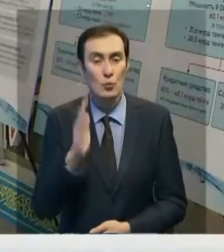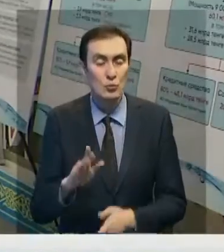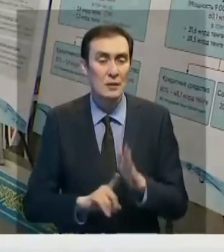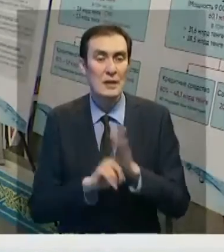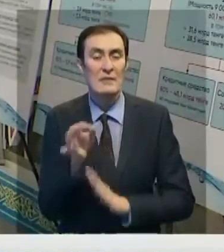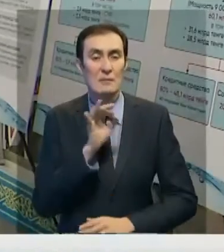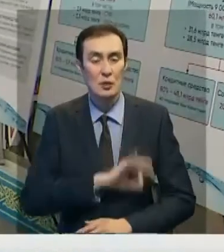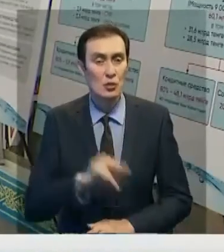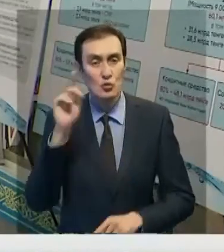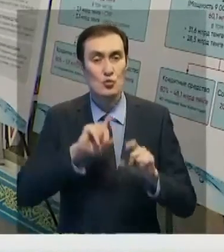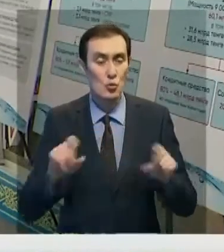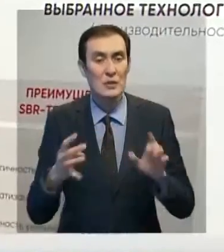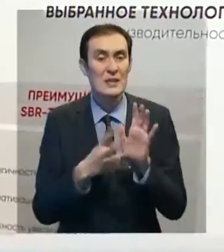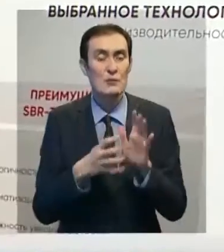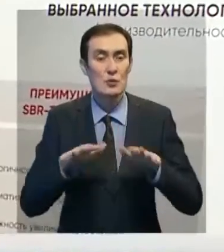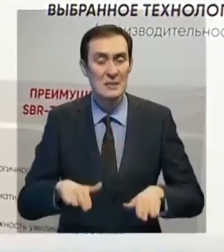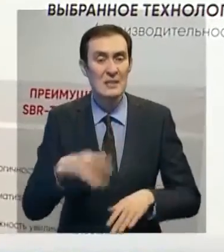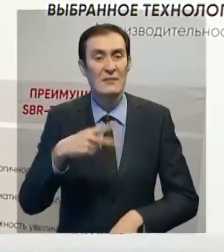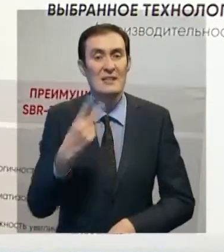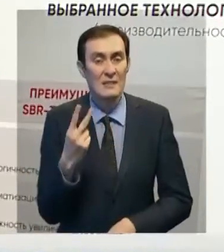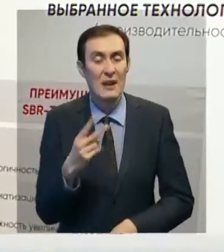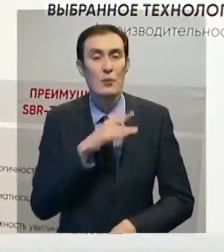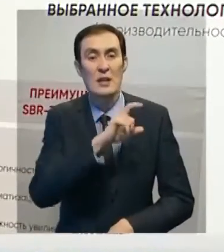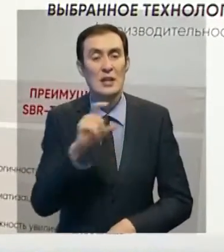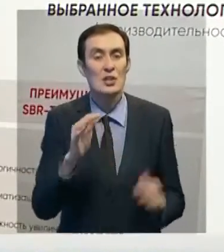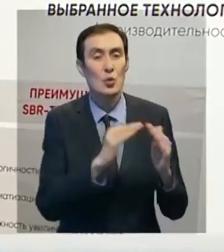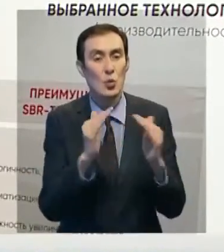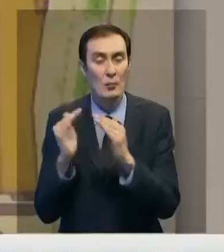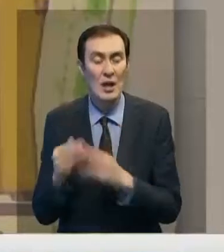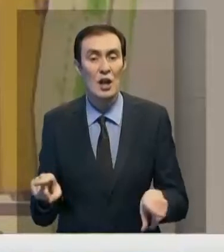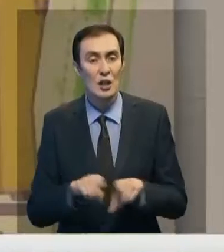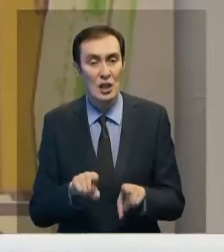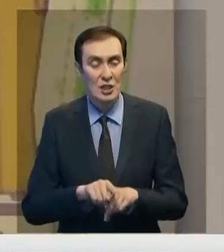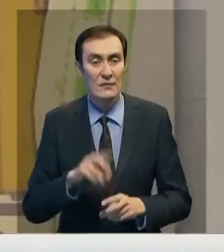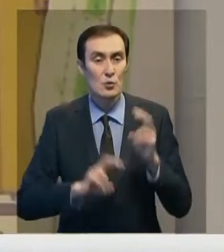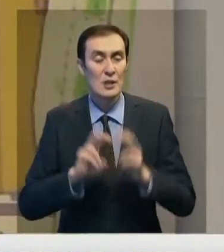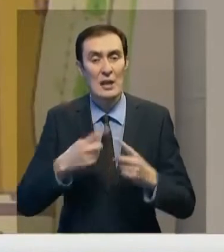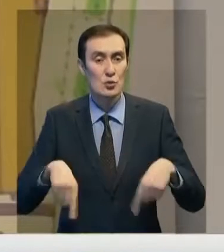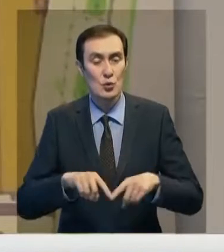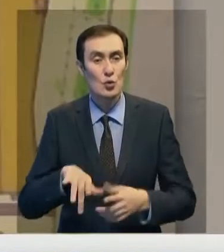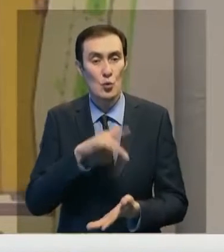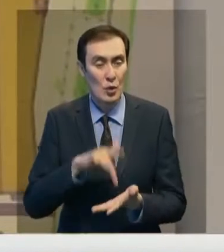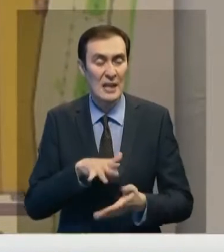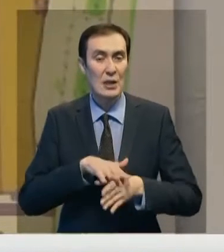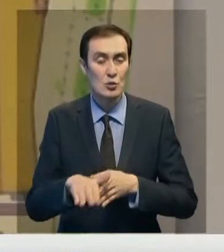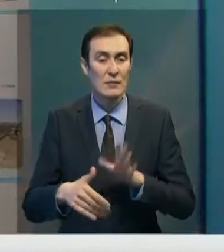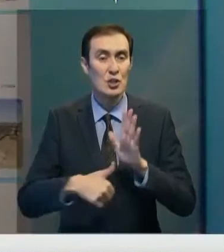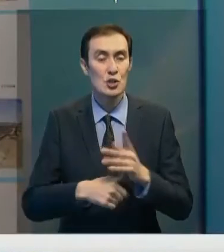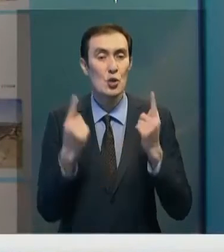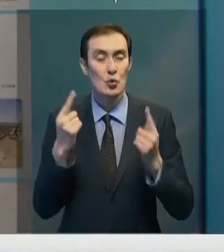введены в эксплуатацию школа на 900 мест и 22 многоэтажных дома. Кроме того, в индустриальной зоне города уже реализовано 6